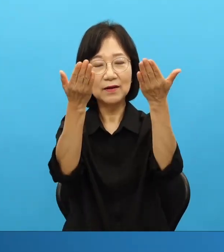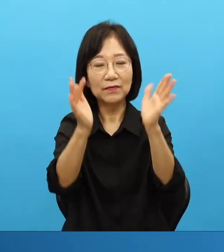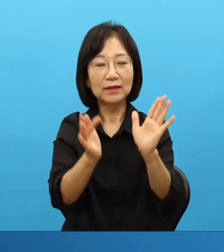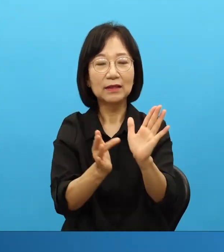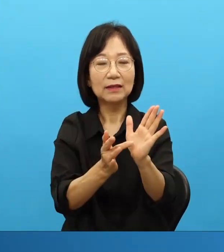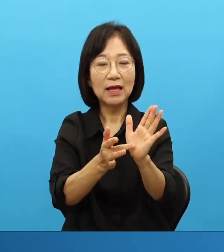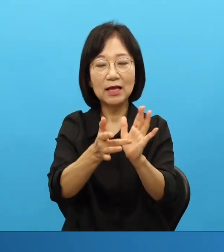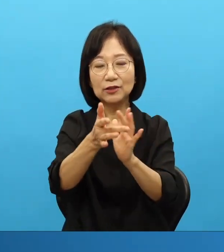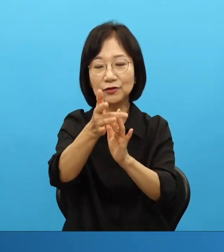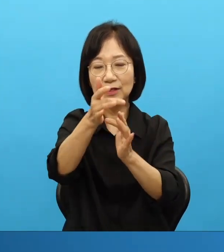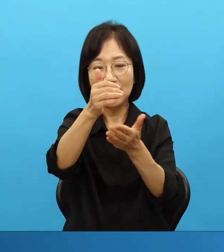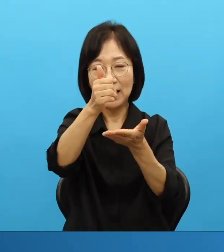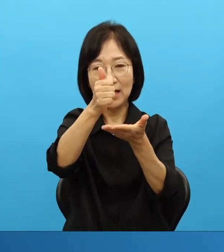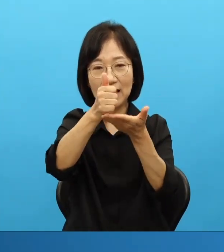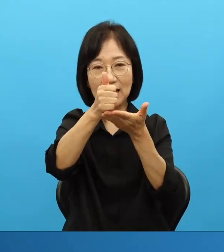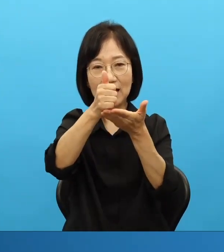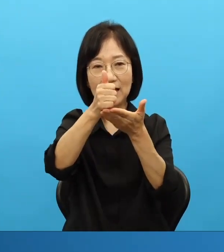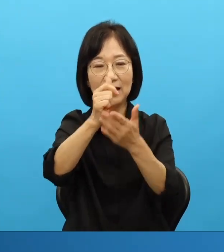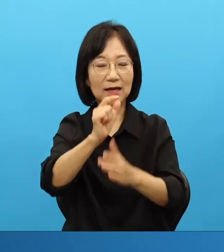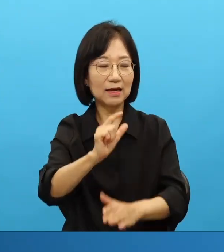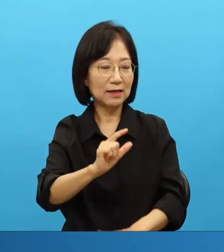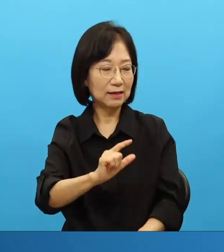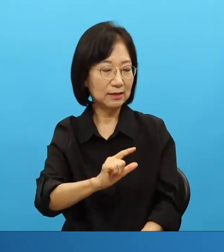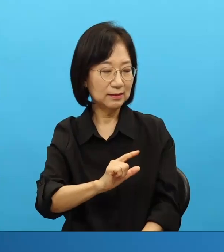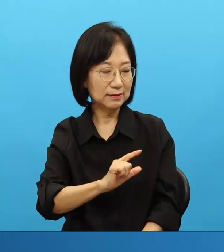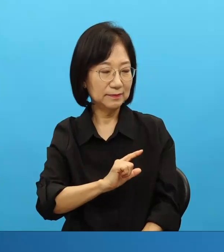기도드려라. 예수의